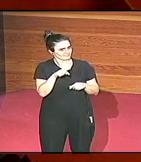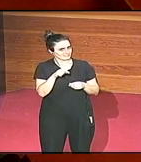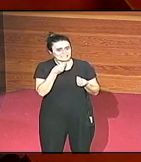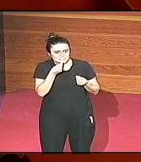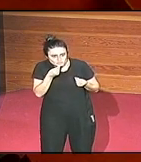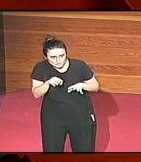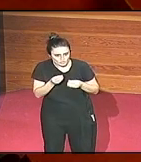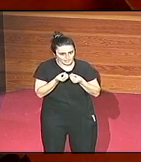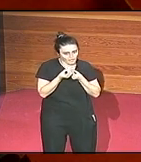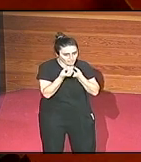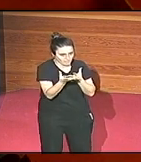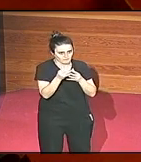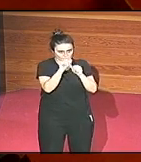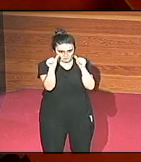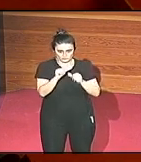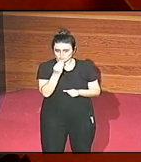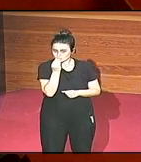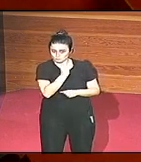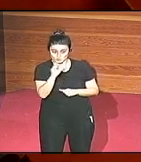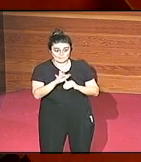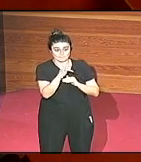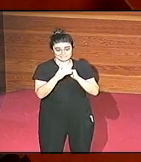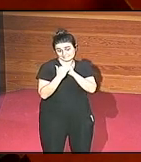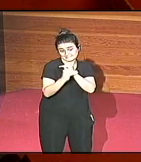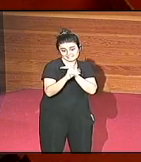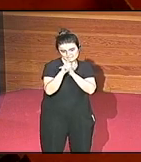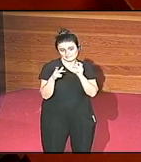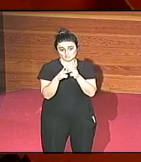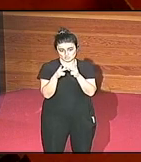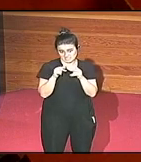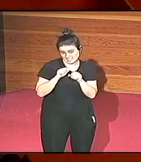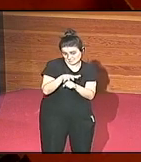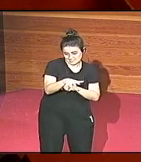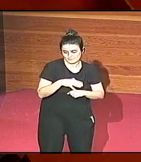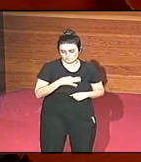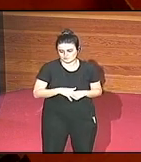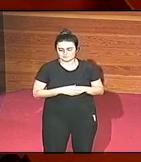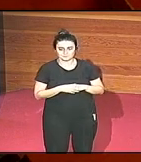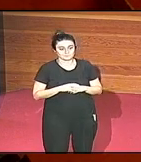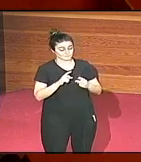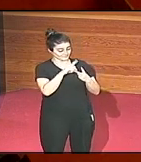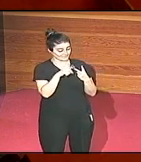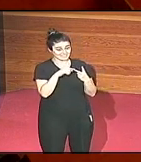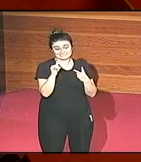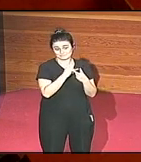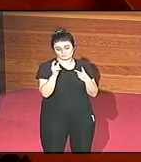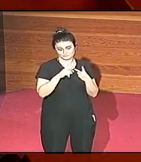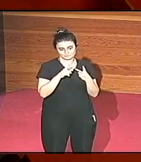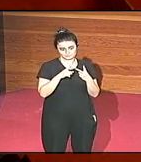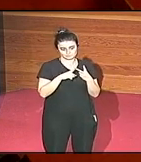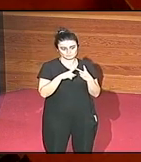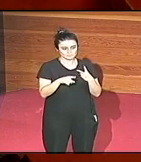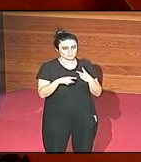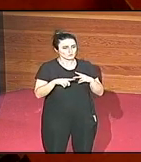kontatzeko modurik hoberena eta eraginkorrena, ez? Gizartean. Gero badago beste kazetari mota bat, eta da kazetari